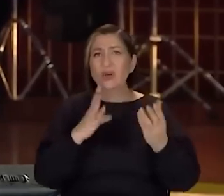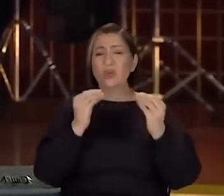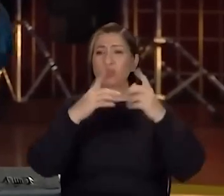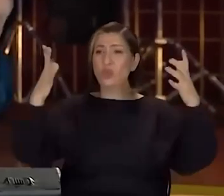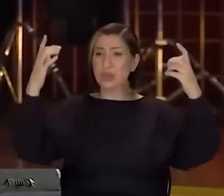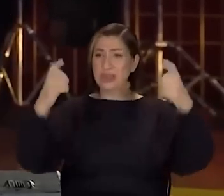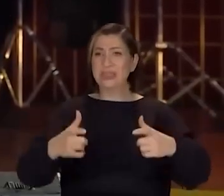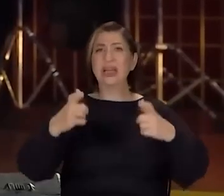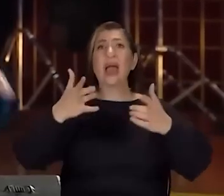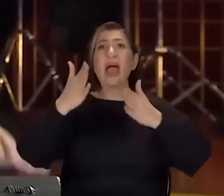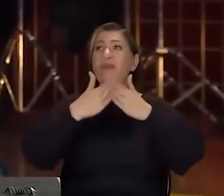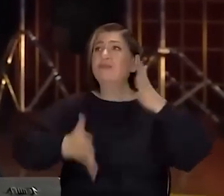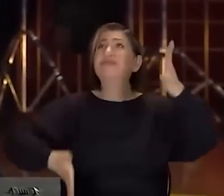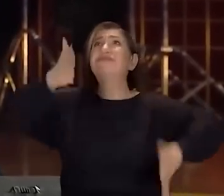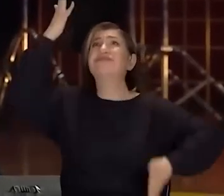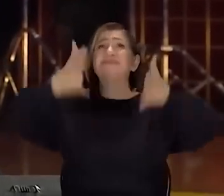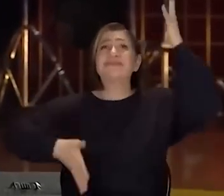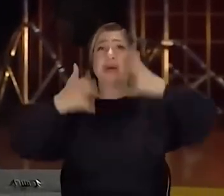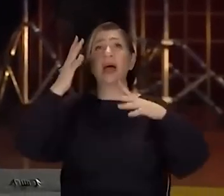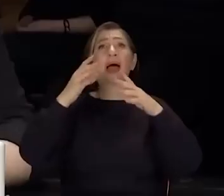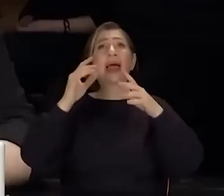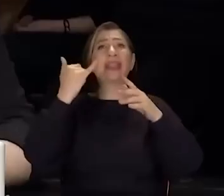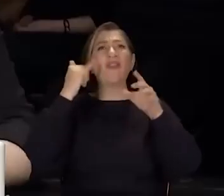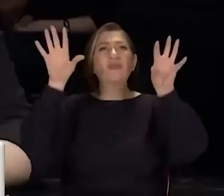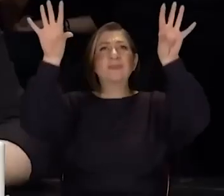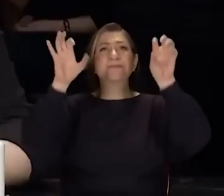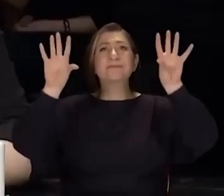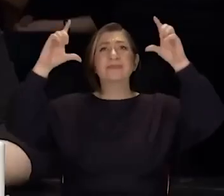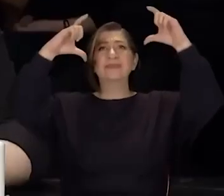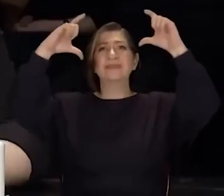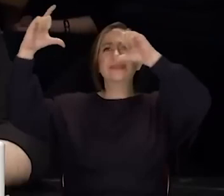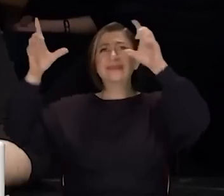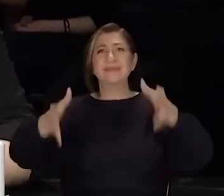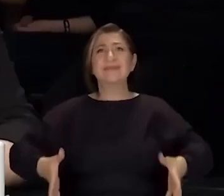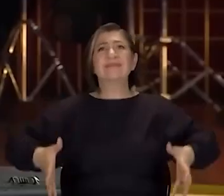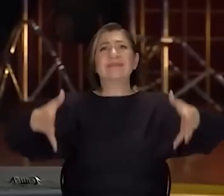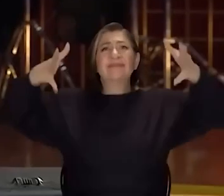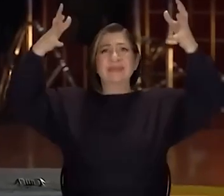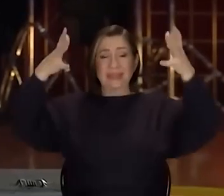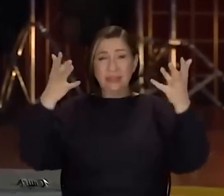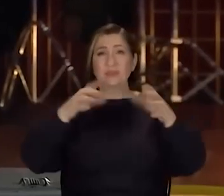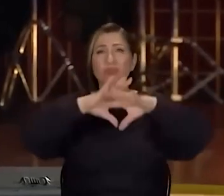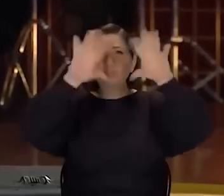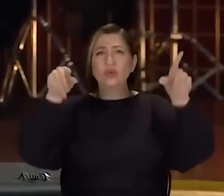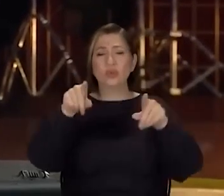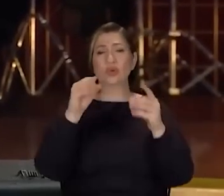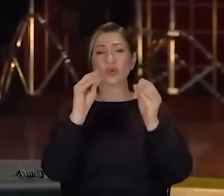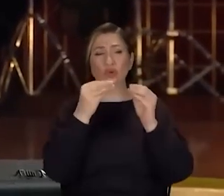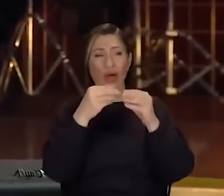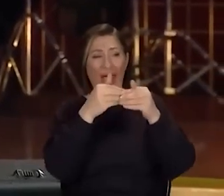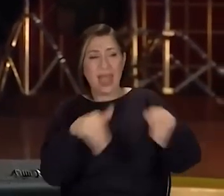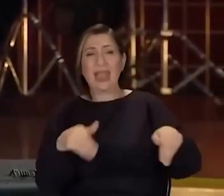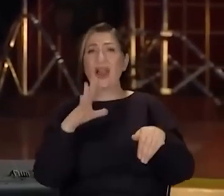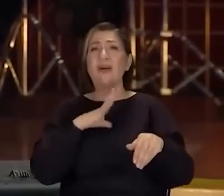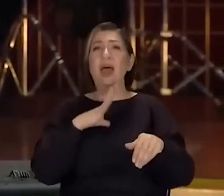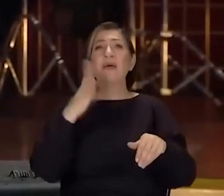iş yerleri, plazalar, böyle yerlerde baz istasyonları, bütün bunlar çocuğa